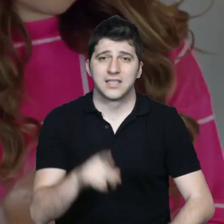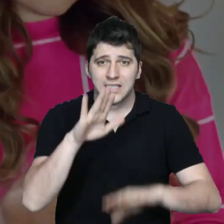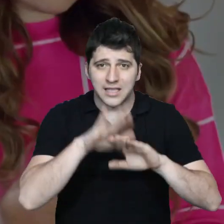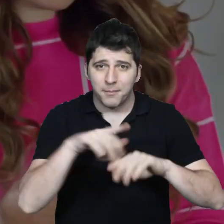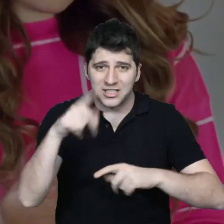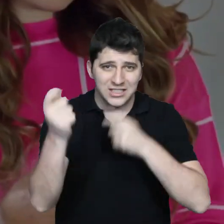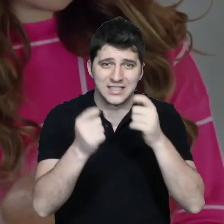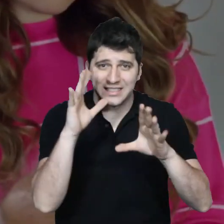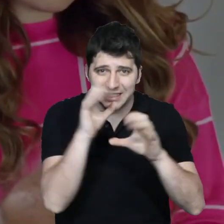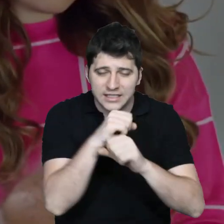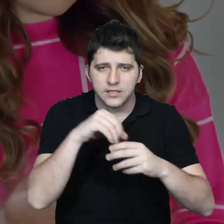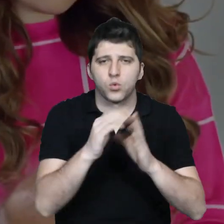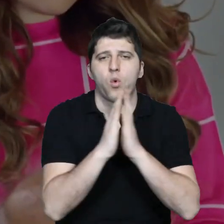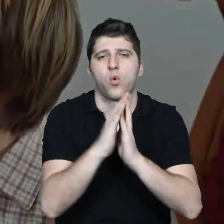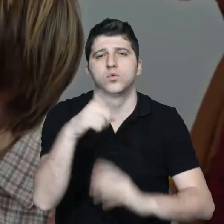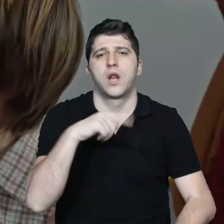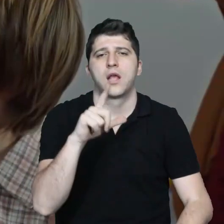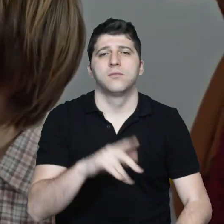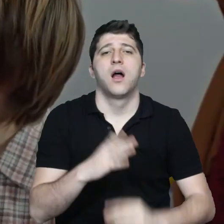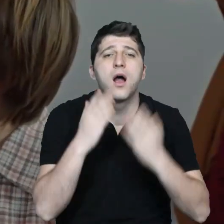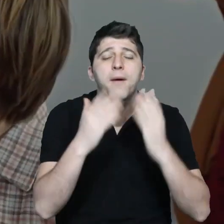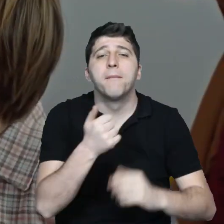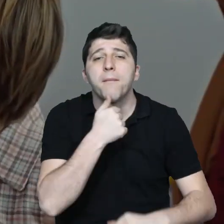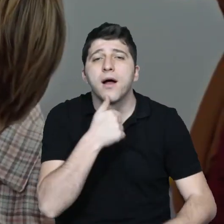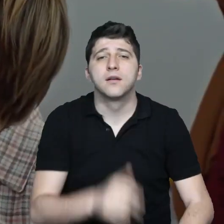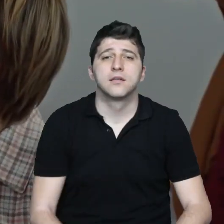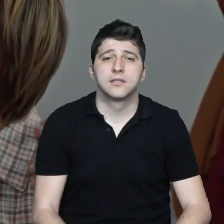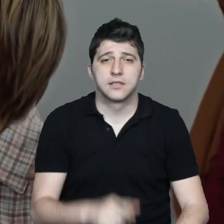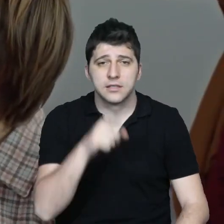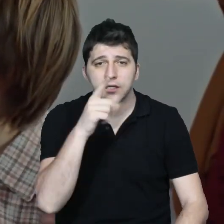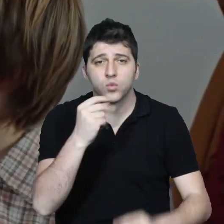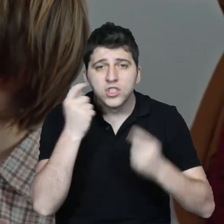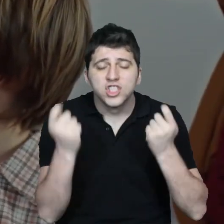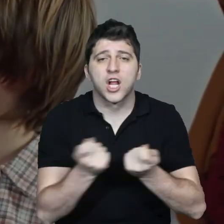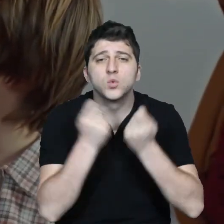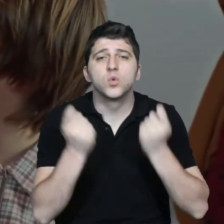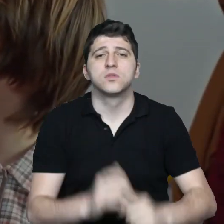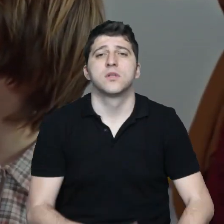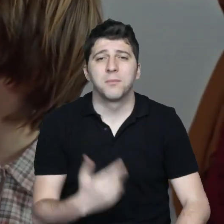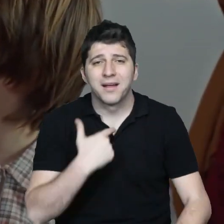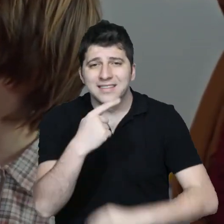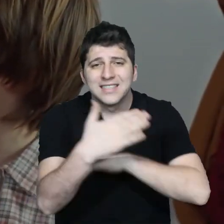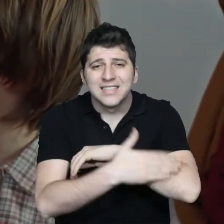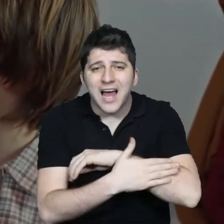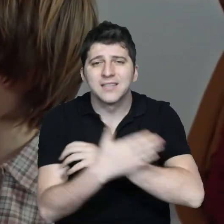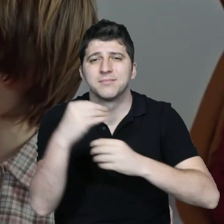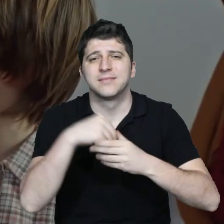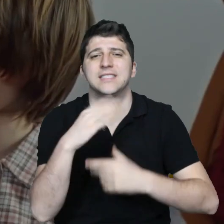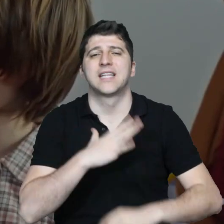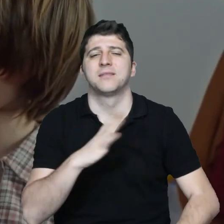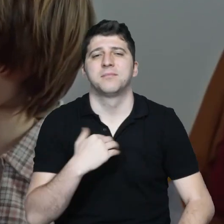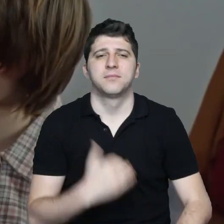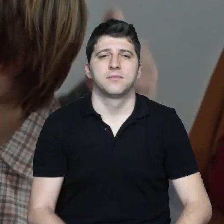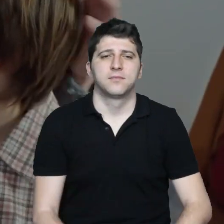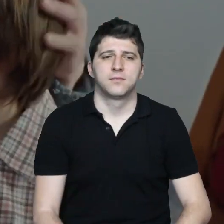Yaptıklarını bizden gizlediğin için özür dilemeyiz. Ama baba, sen çok çalışıyorsun. Ben de sana yardım etmek